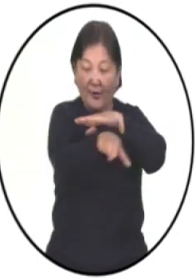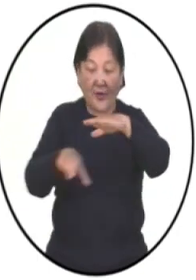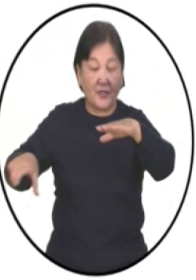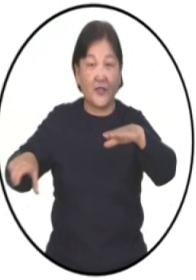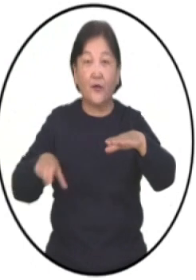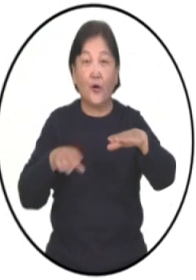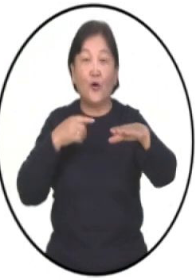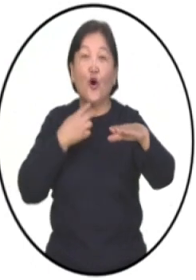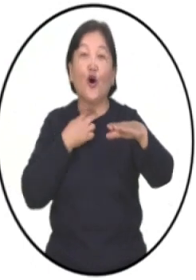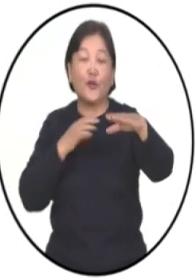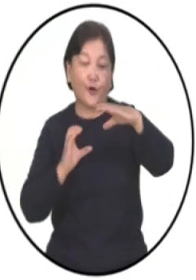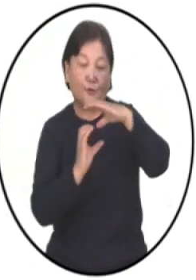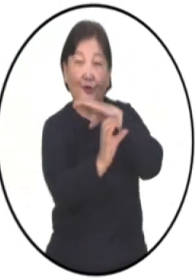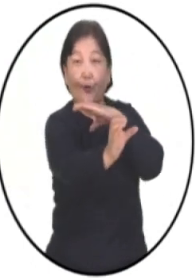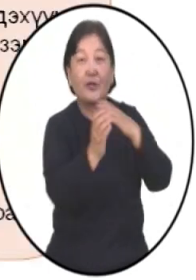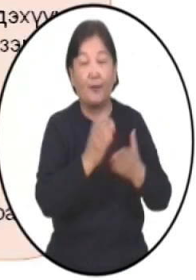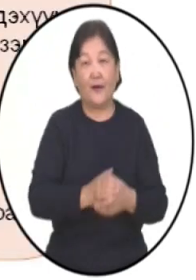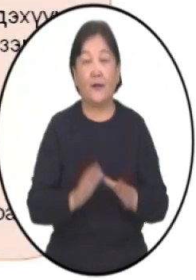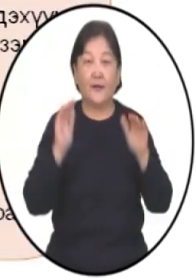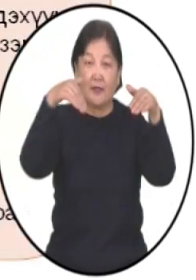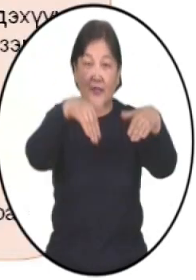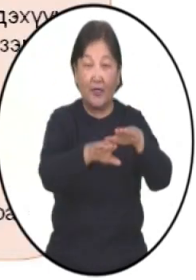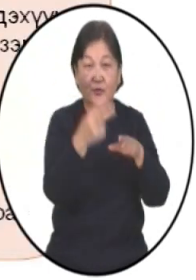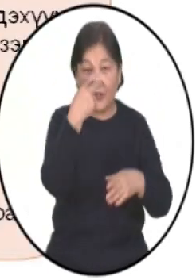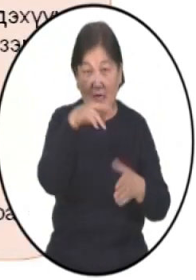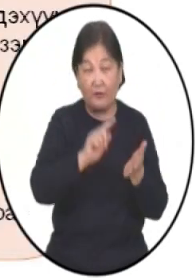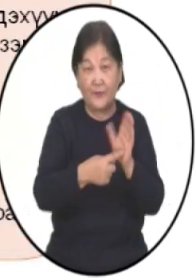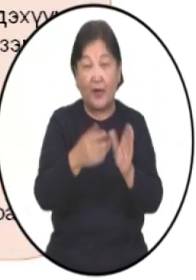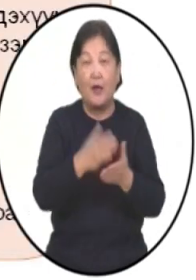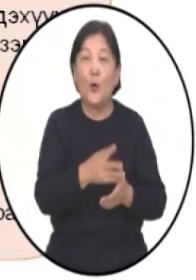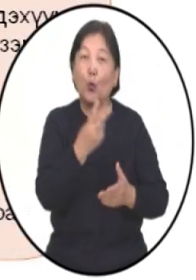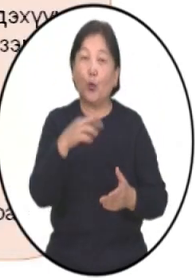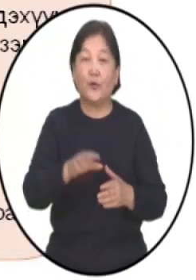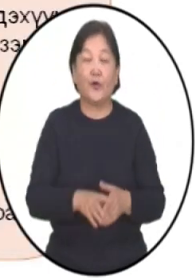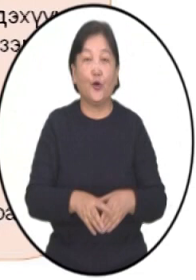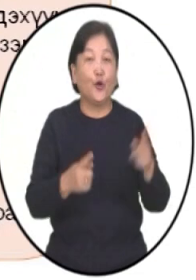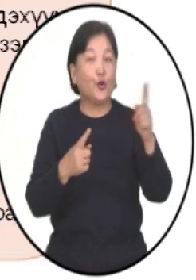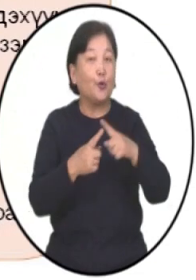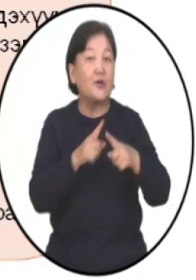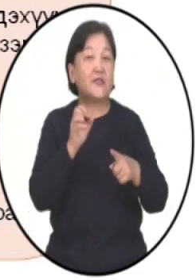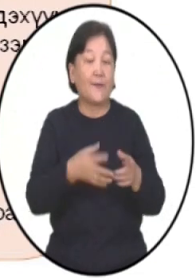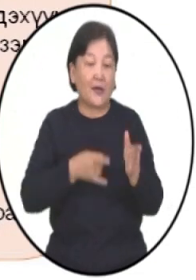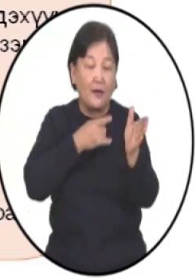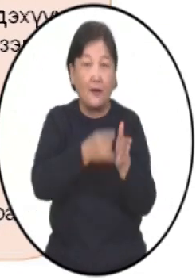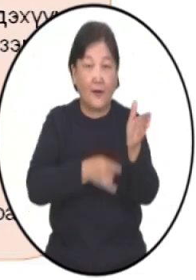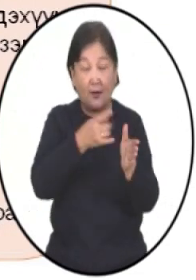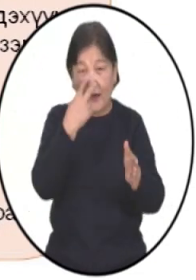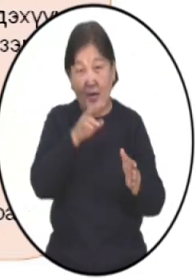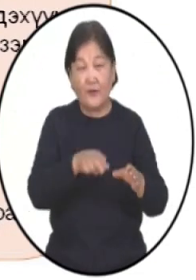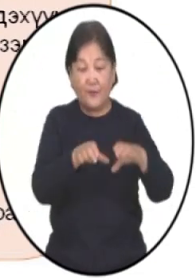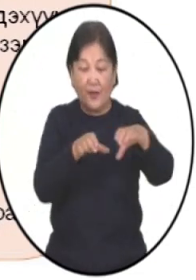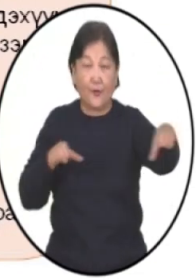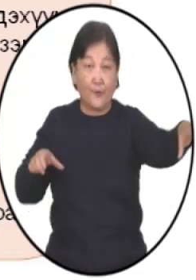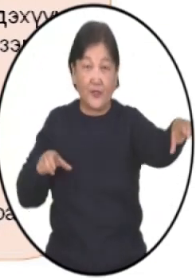нуурын, далаа тэнгисийн гээд оруулаад өгсөн байгаа. За эвүүн дотроо төмөр замыг авч үзье. За төмөр завын тавхад